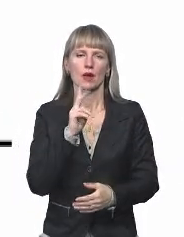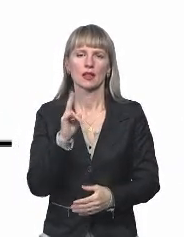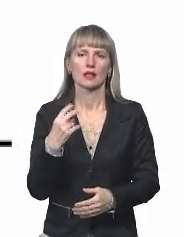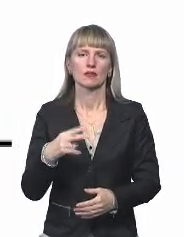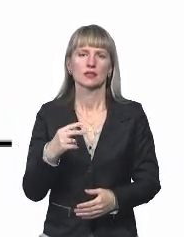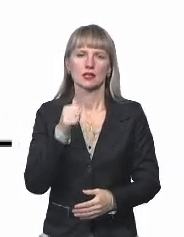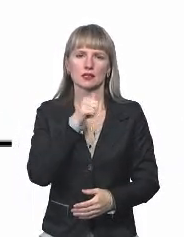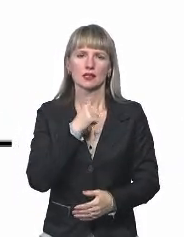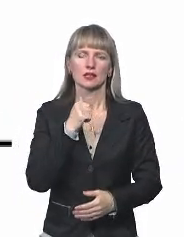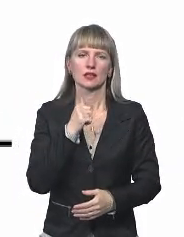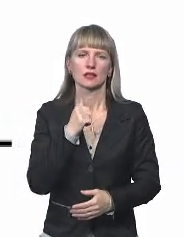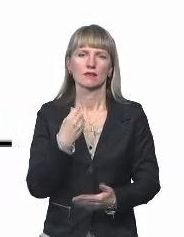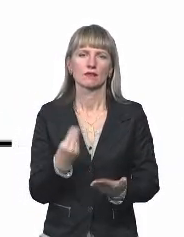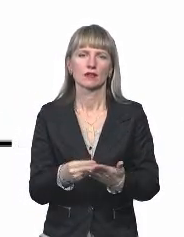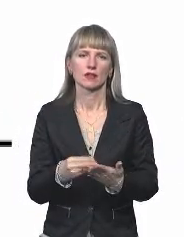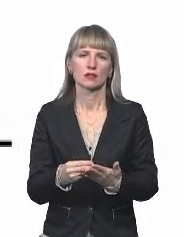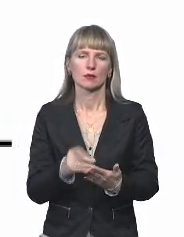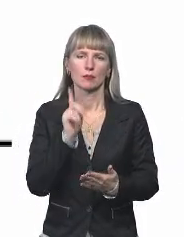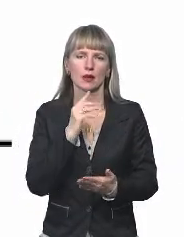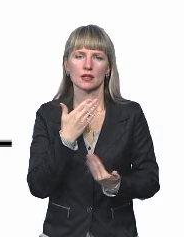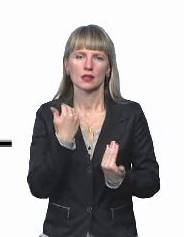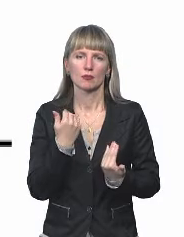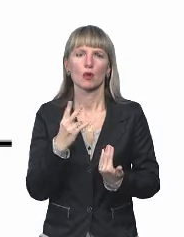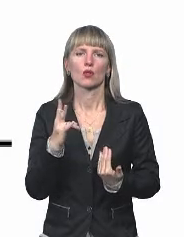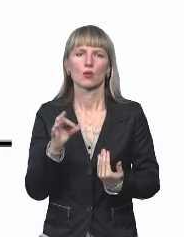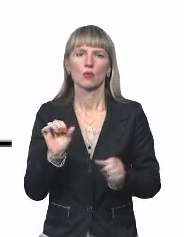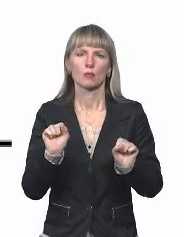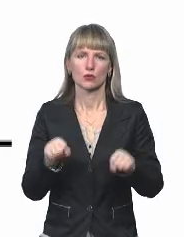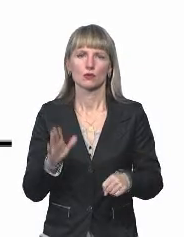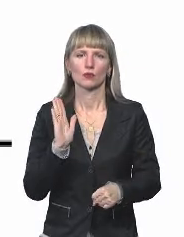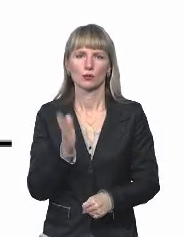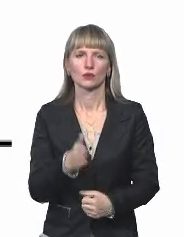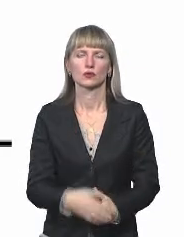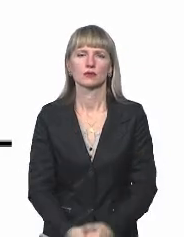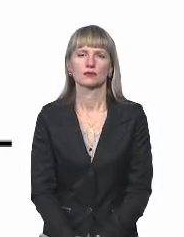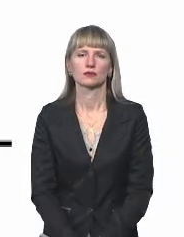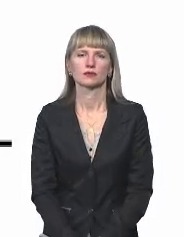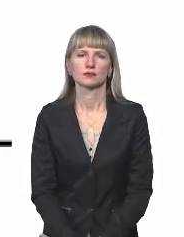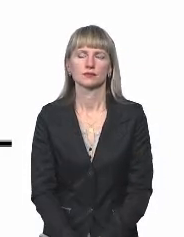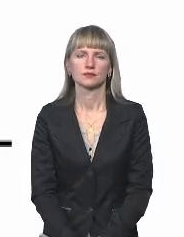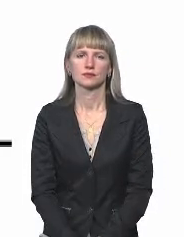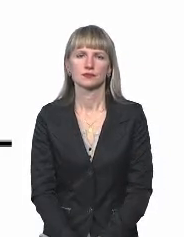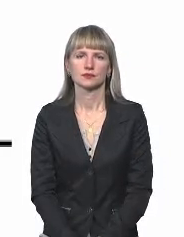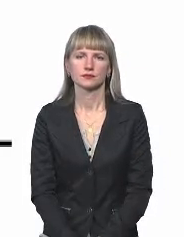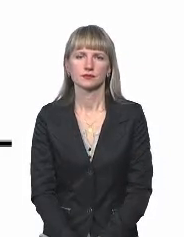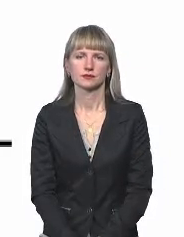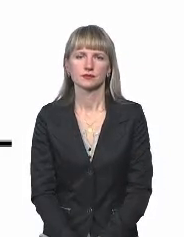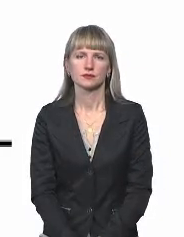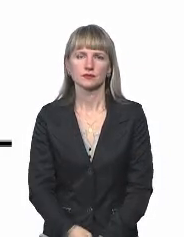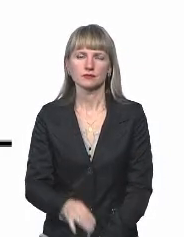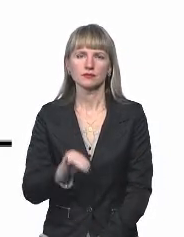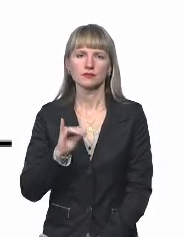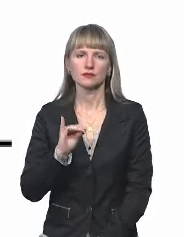рік фінансування не передбачено, але воно, можливо, з'явиться. От. І,